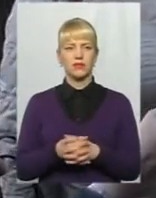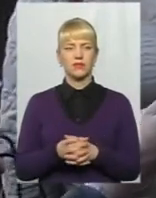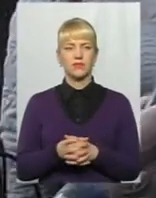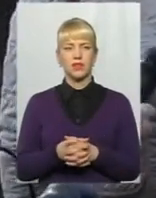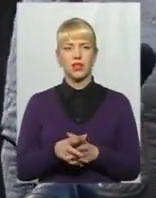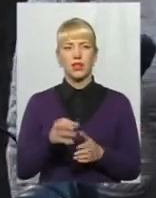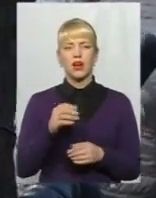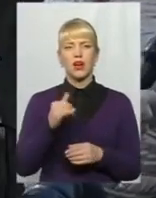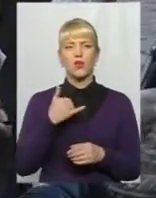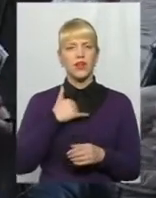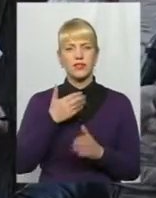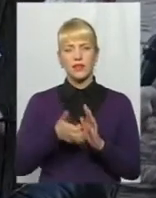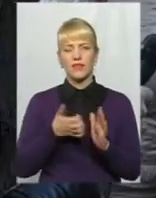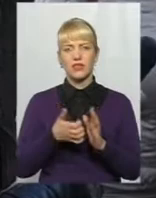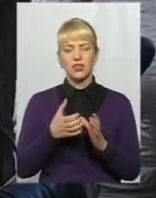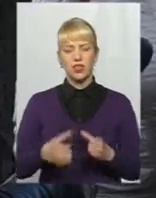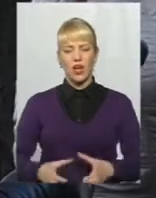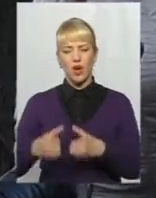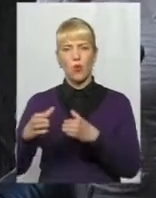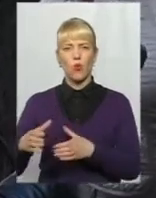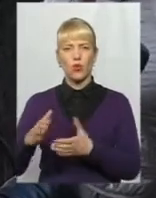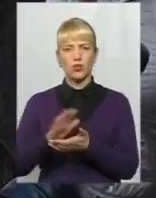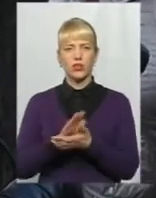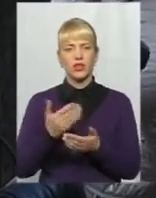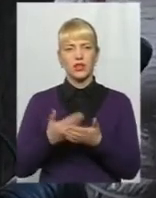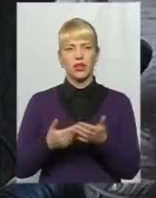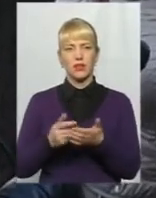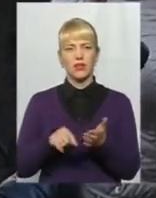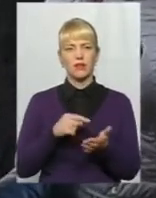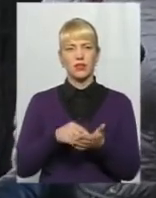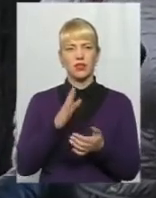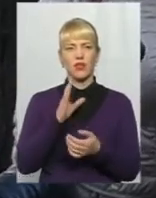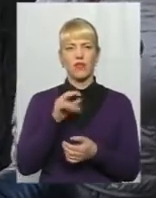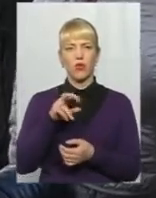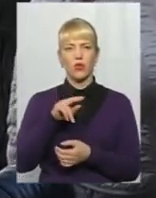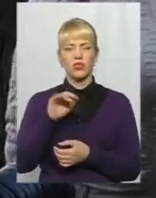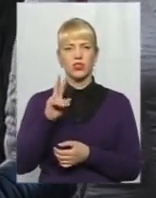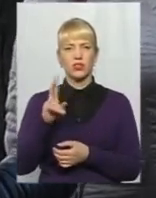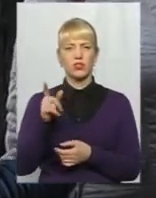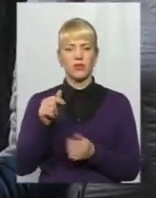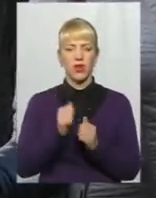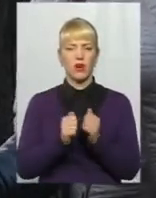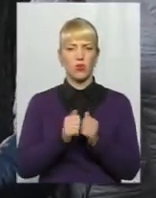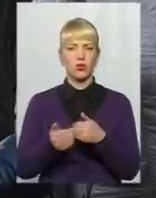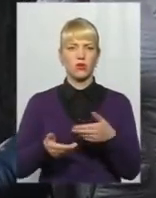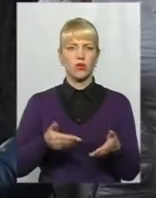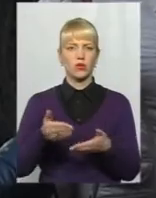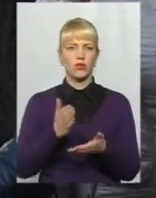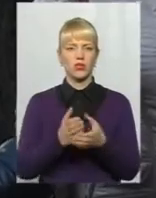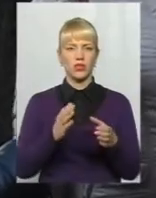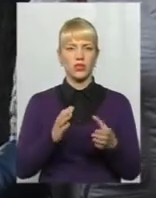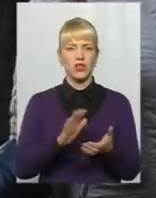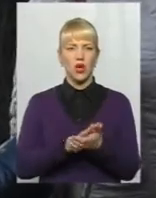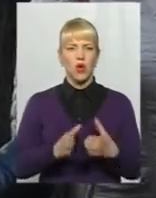50, а урн не вистачає. Да. Взяти навіть, до прикладу, місто Волочиськ, маленьке місто, там на кожному кроці є урни.